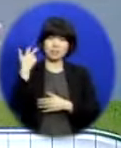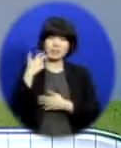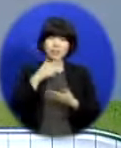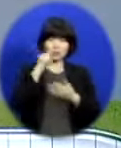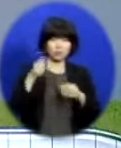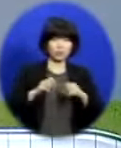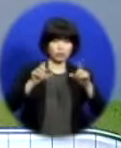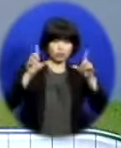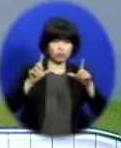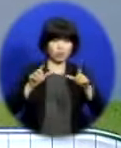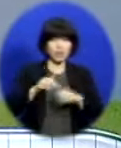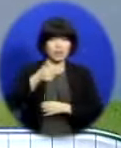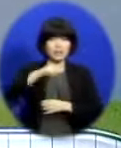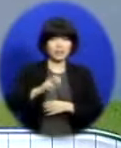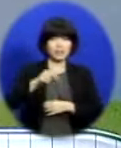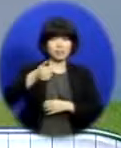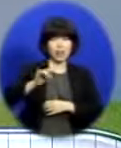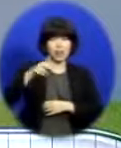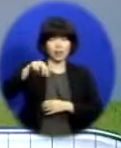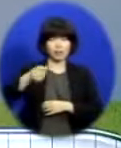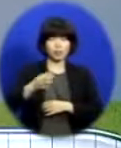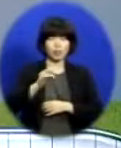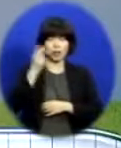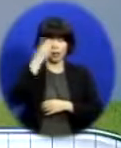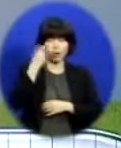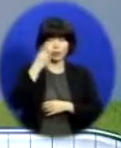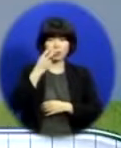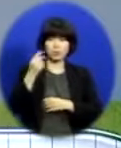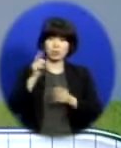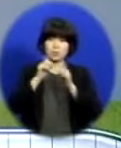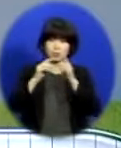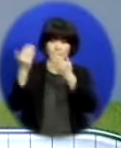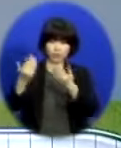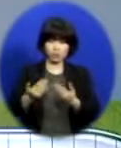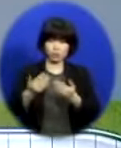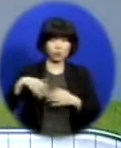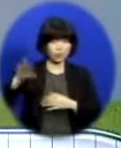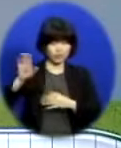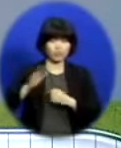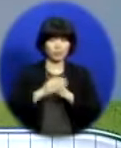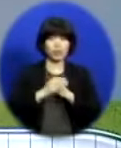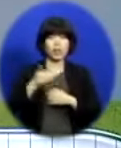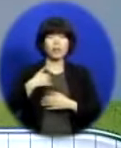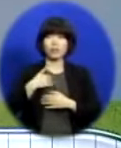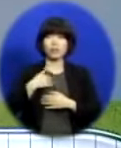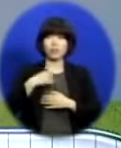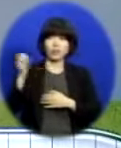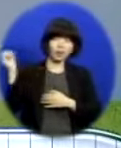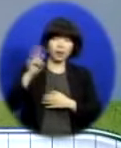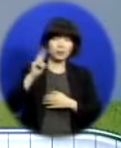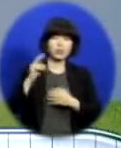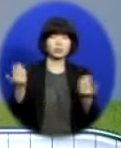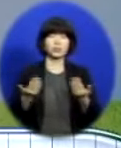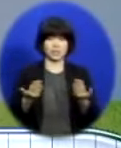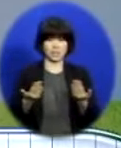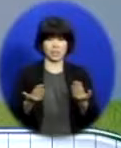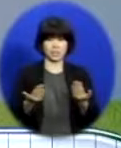감독님이 오셔서 설교를 하고 가신 것은 정말 저에게 있어서는 전혀 예상치도 않았던 갑작스러운